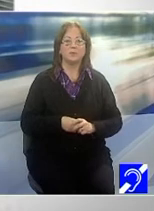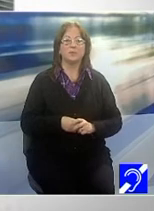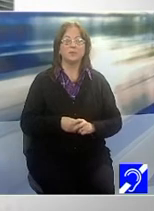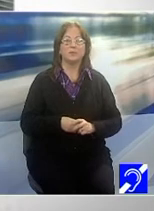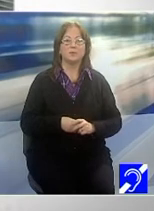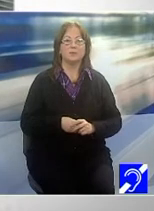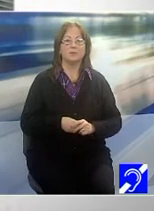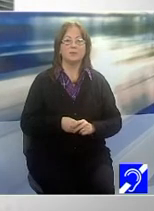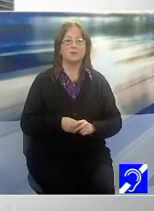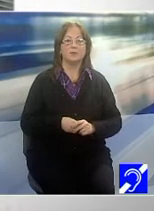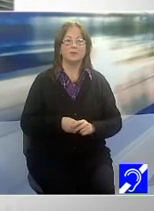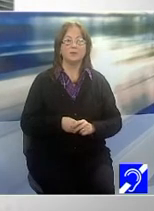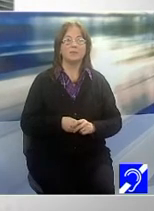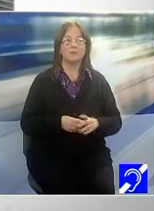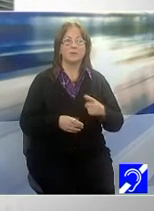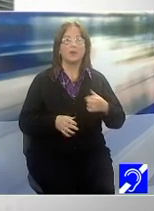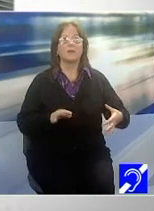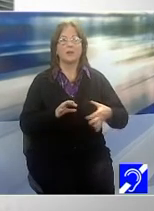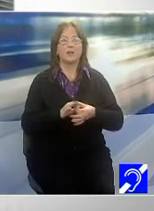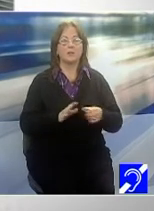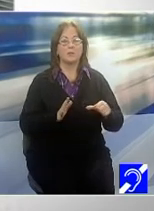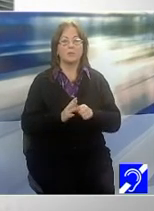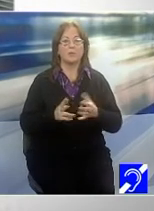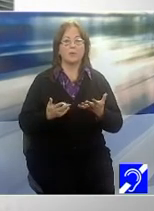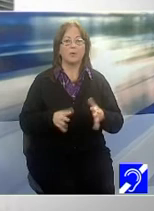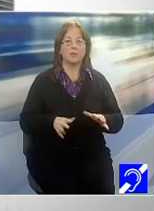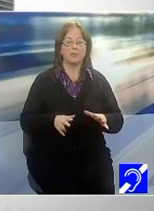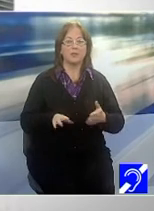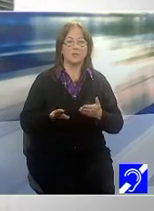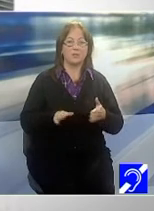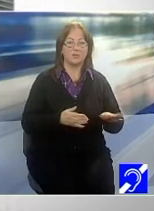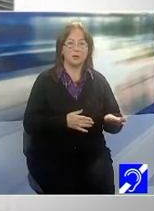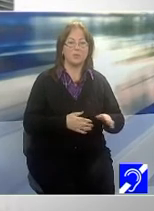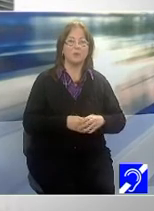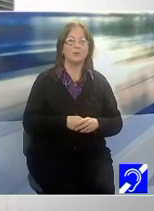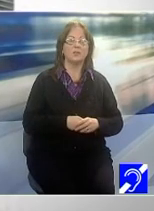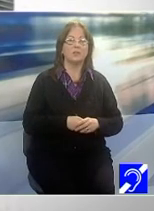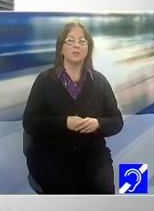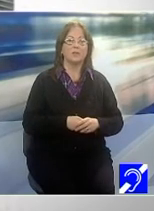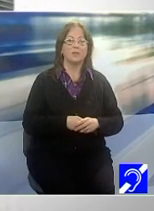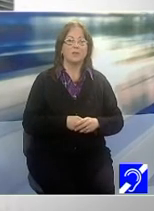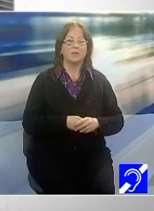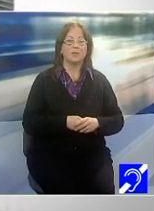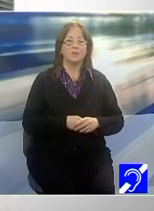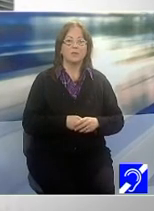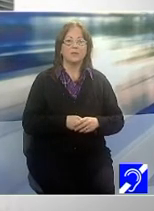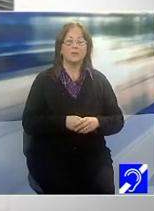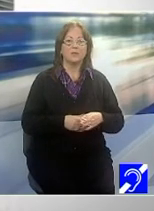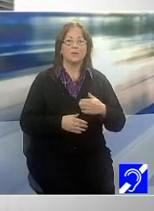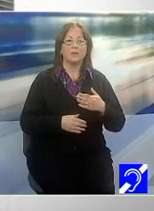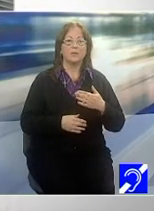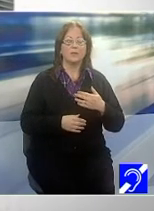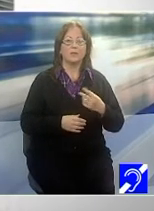since 1880, and there were some periods which the relations were